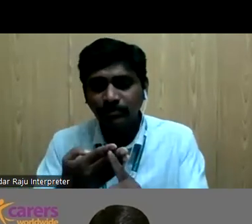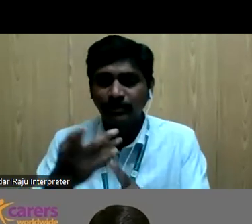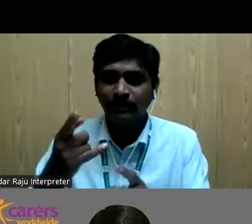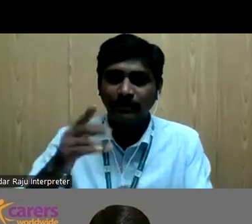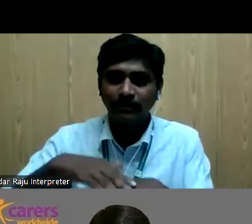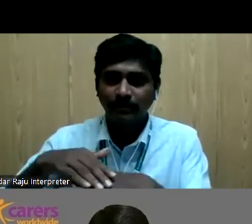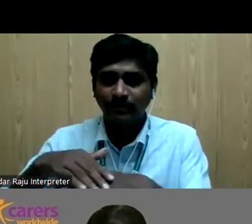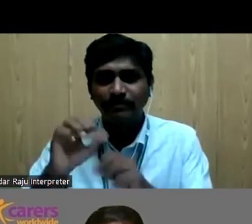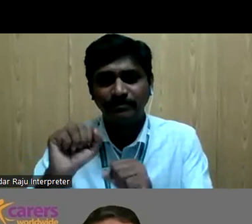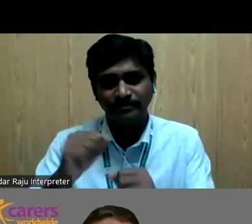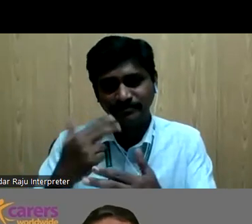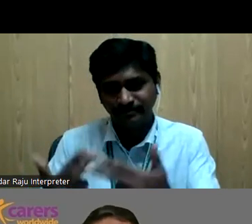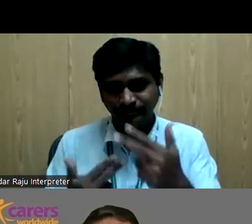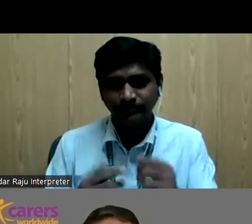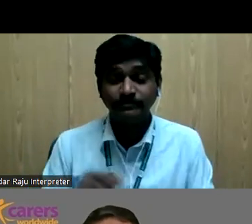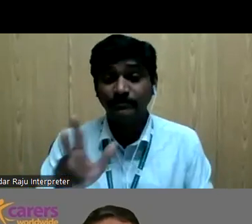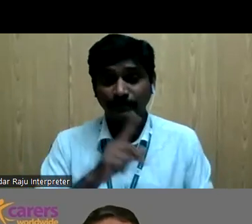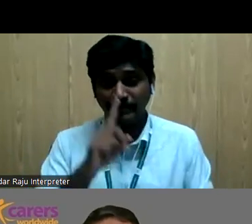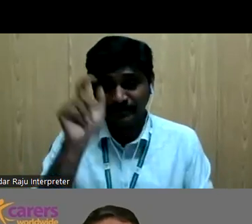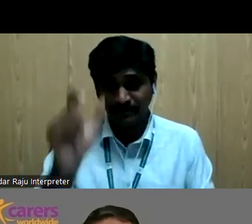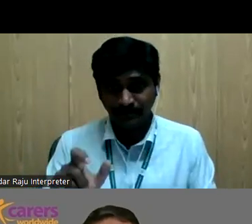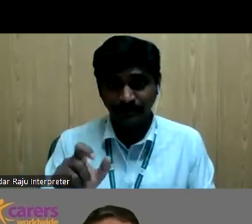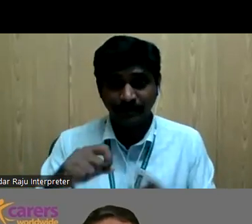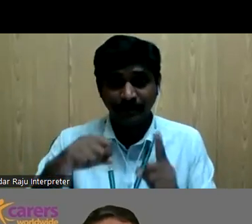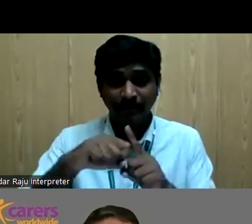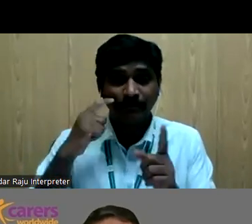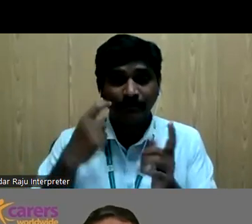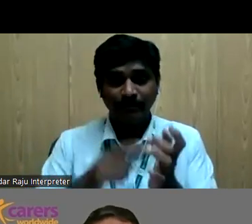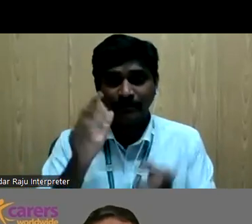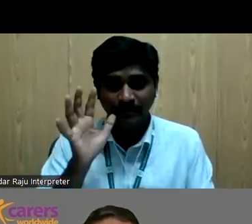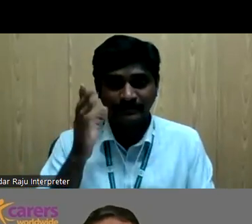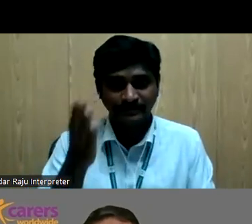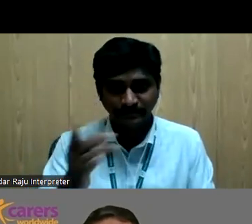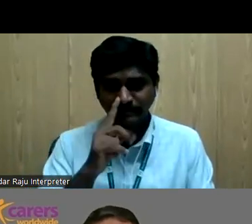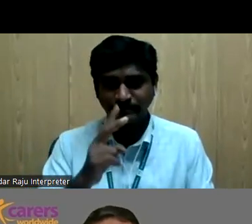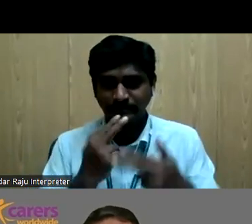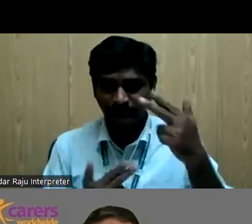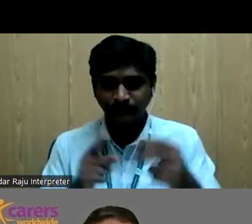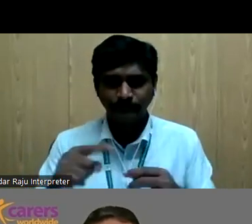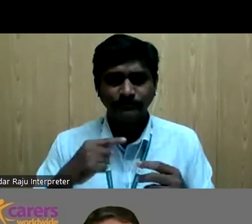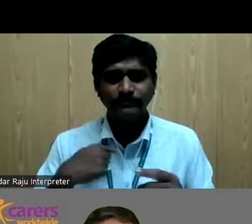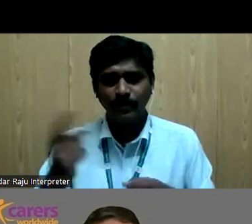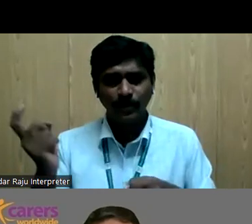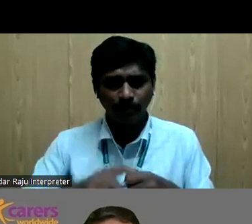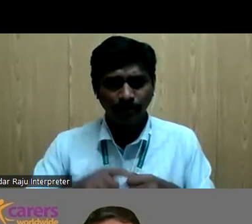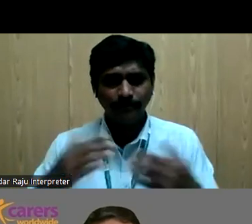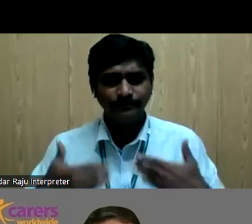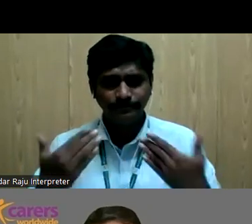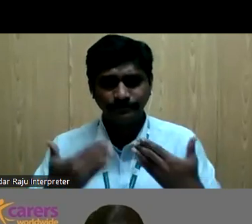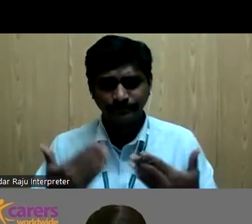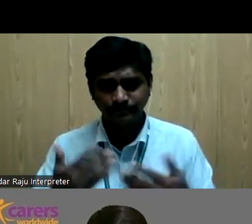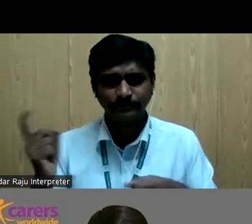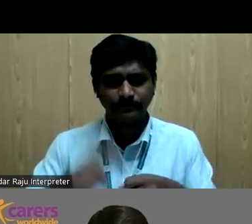सभी को मेरा नमस्कार. थैंक यू सो मच मैम. मैं बहुत खुश हूँ आज ये मतलब मीटिंग अटेंड